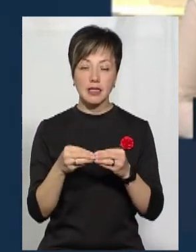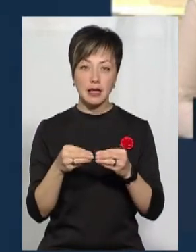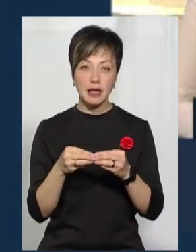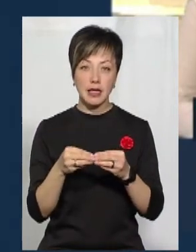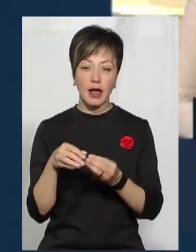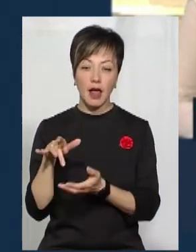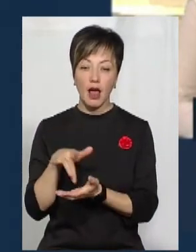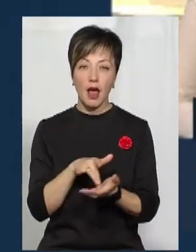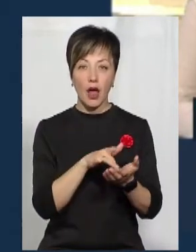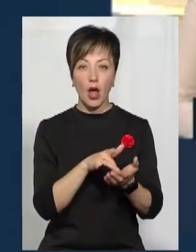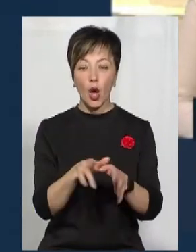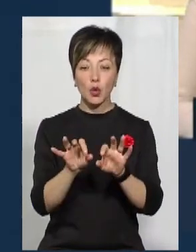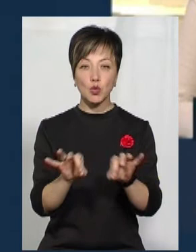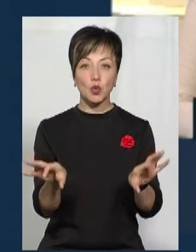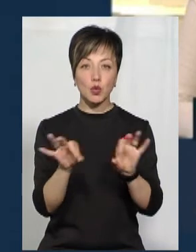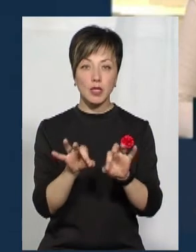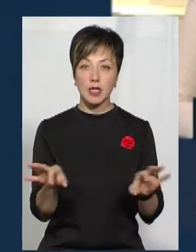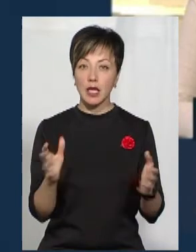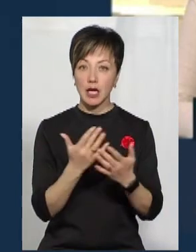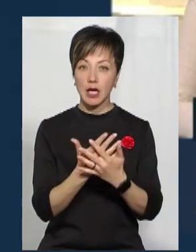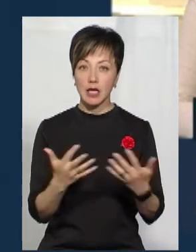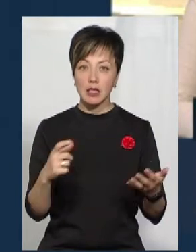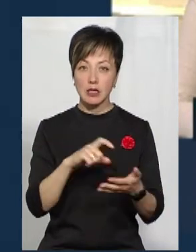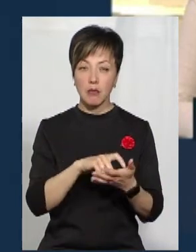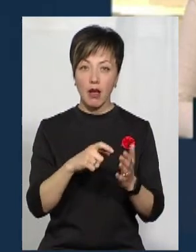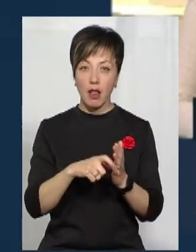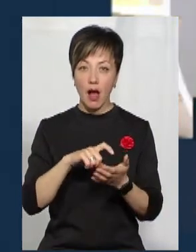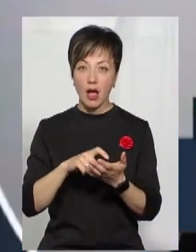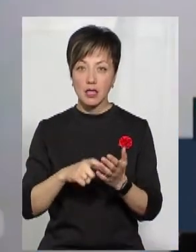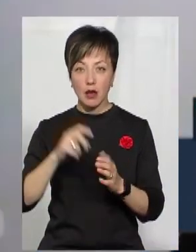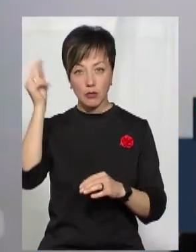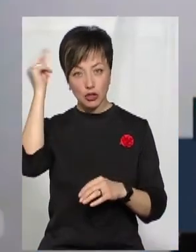різним класам шкіл міста.